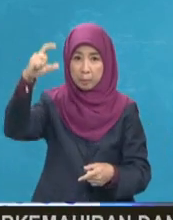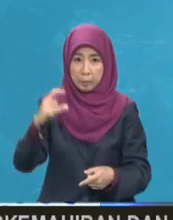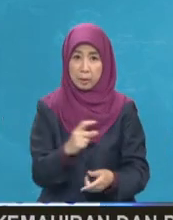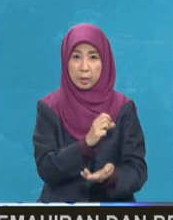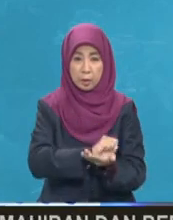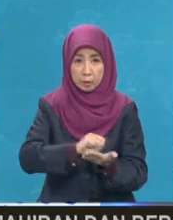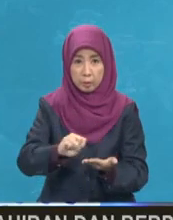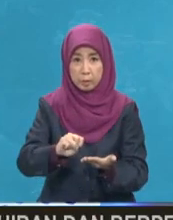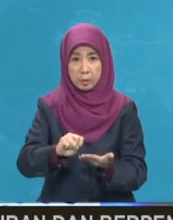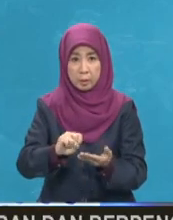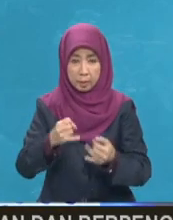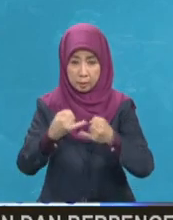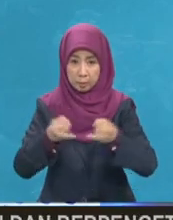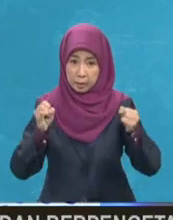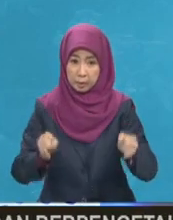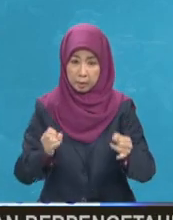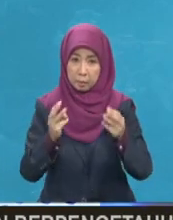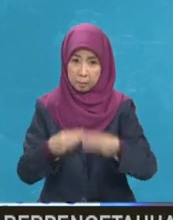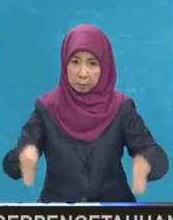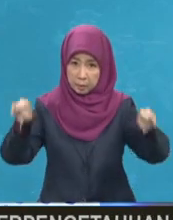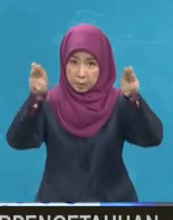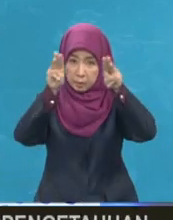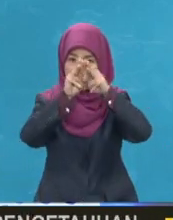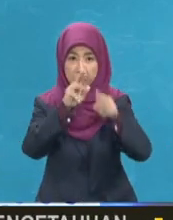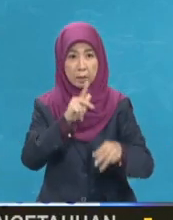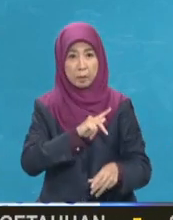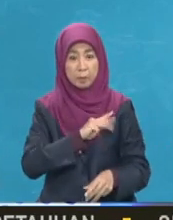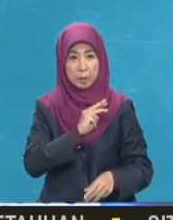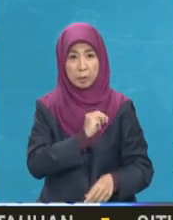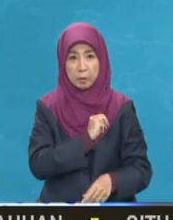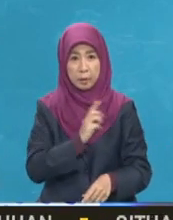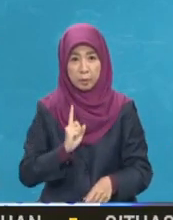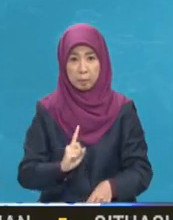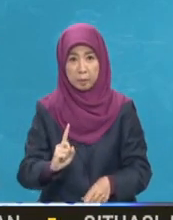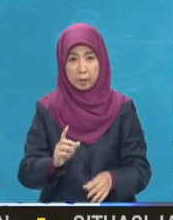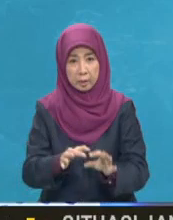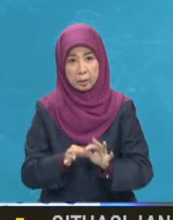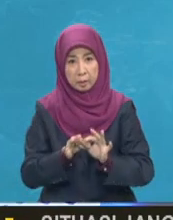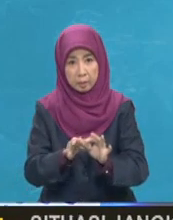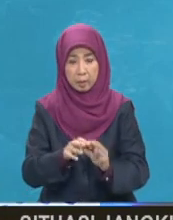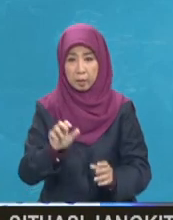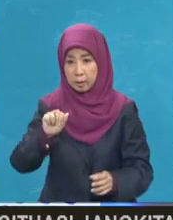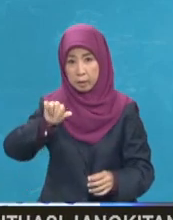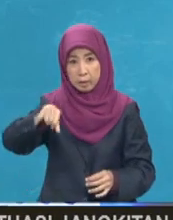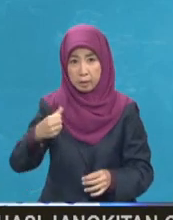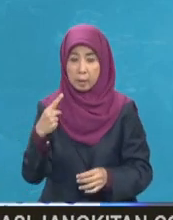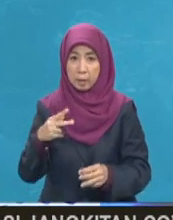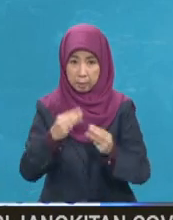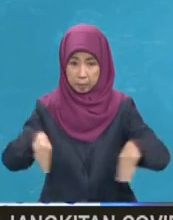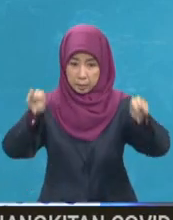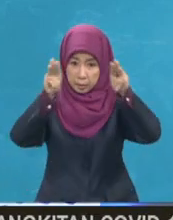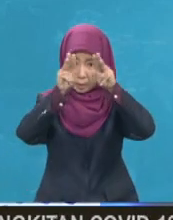sehubungan itu jabatan hal ehwal marjen Kementerian hal ihwal utama dengan kerjasama jawatankuasa takmir masjid